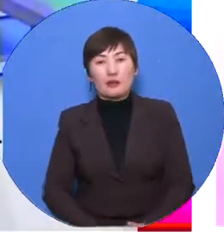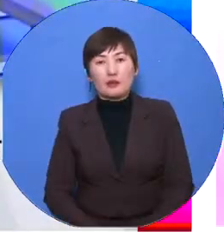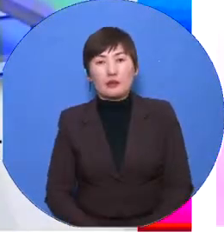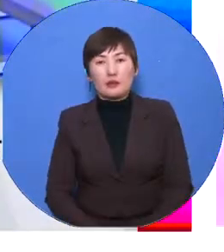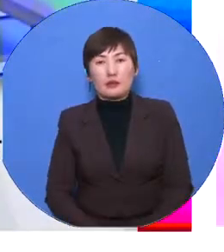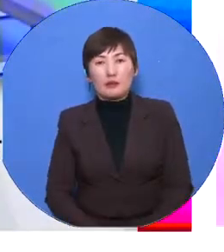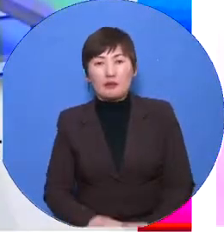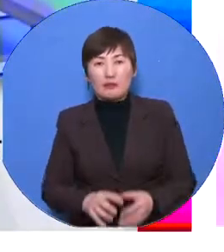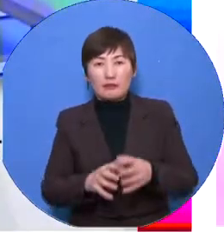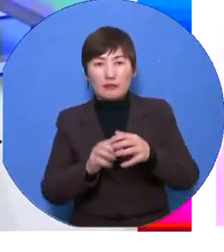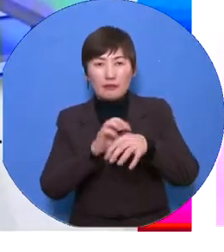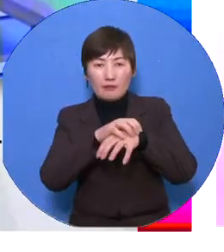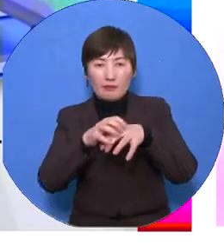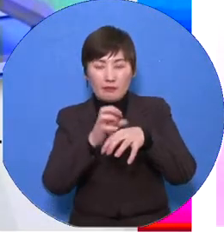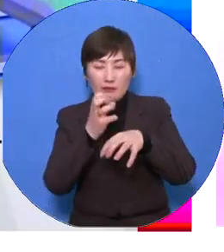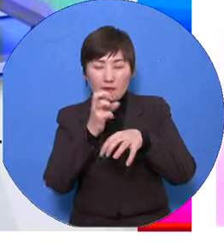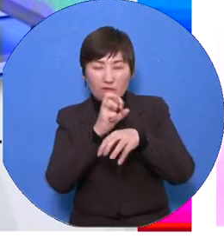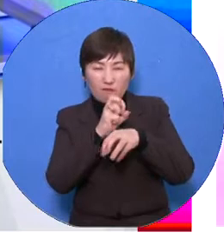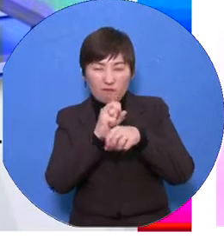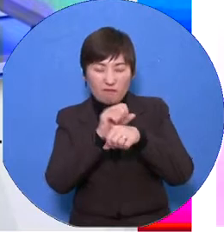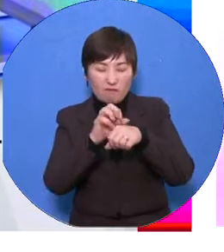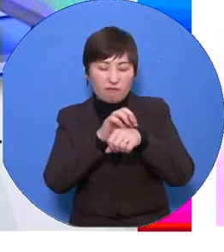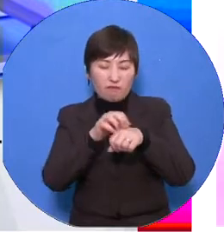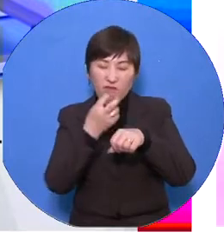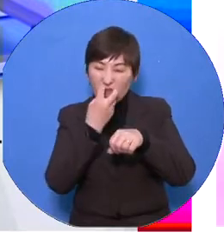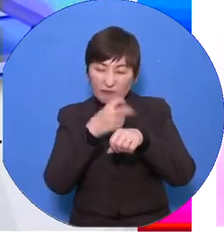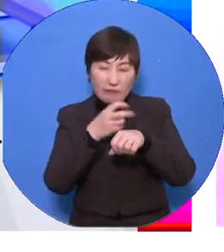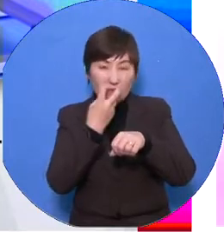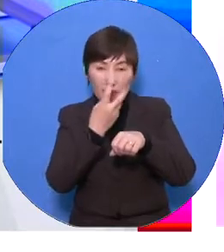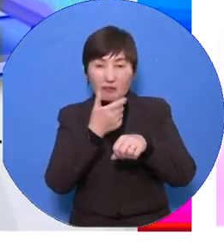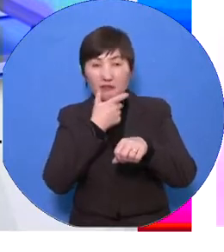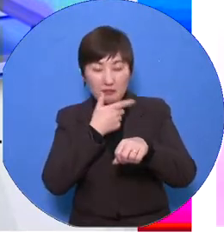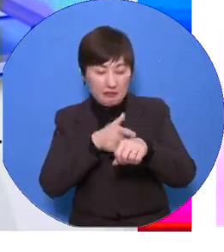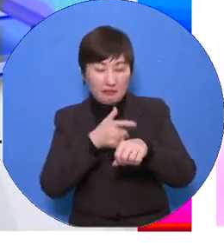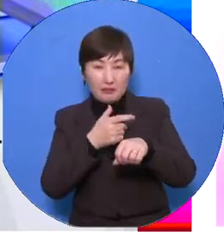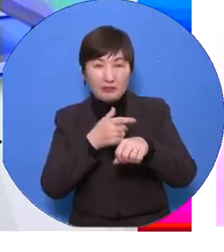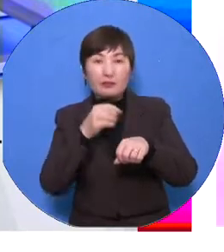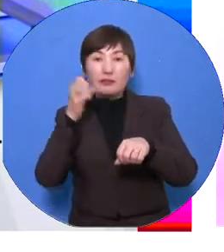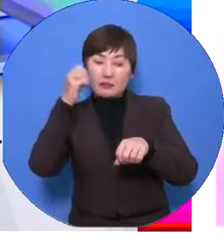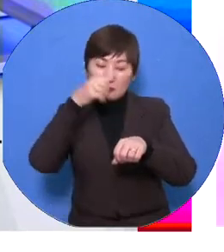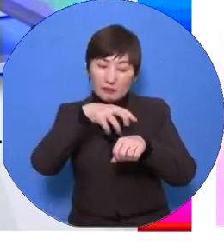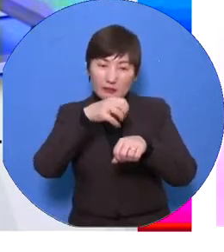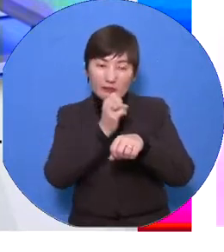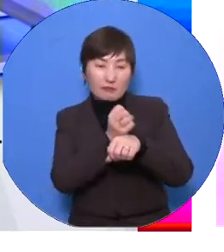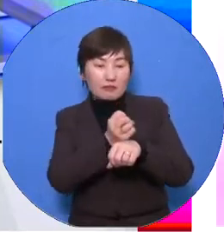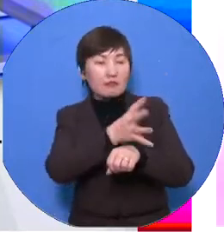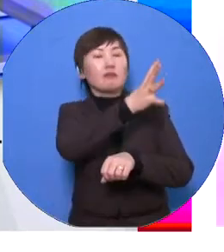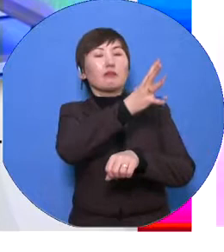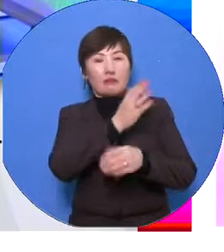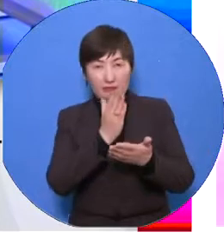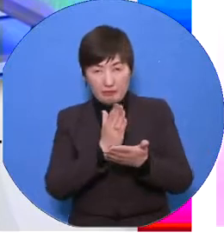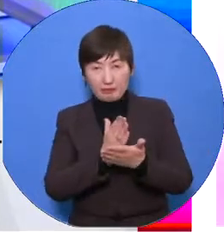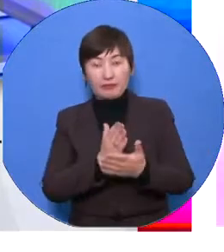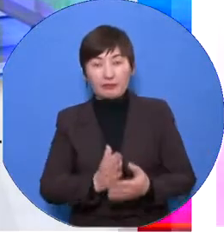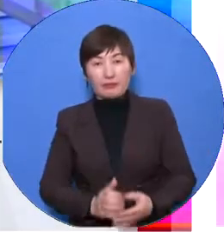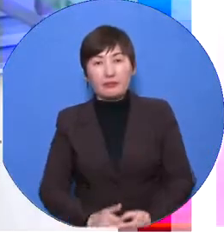За бадаж өрчлөгсөн хүнсний тугалган цаасан дээр дүрс бараг харагдахгүй байна. Түүн дээр туссан гэрлийн цэцрэг саринсан ойлтоор ойж байна.